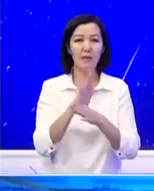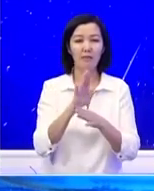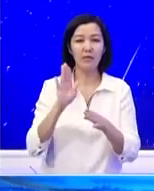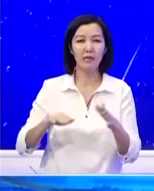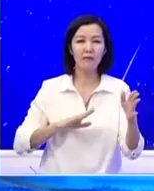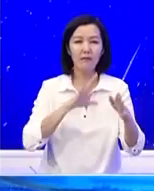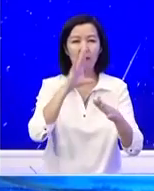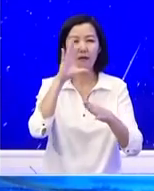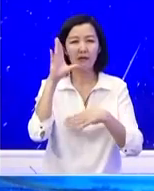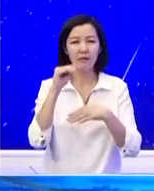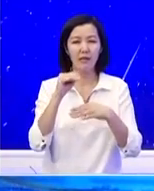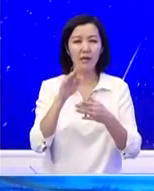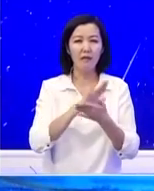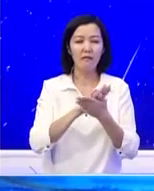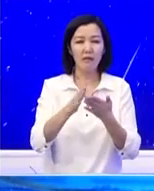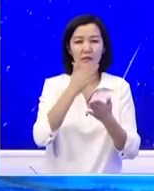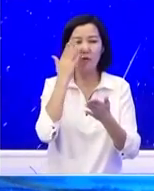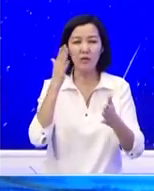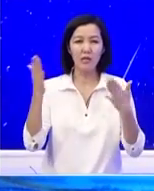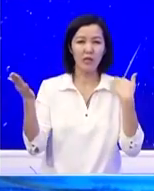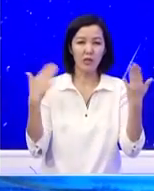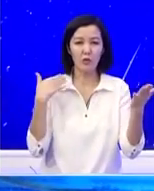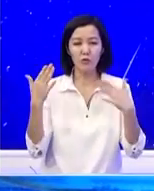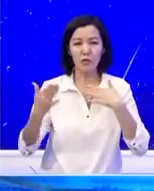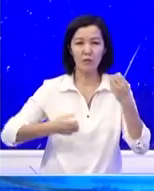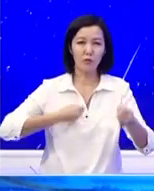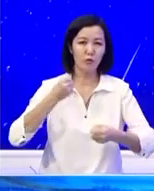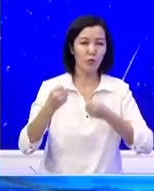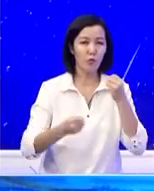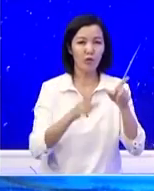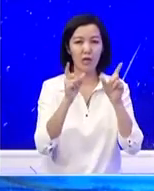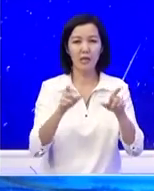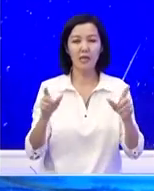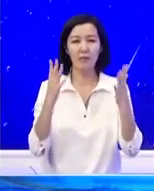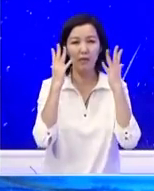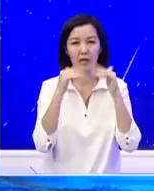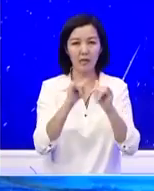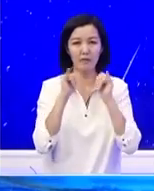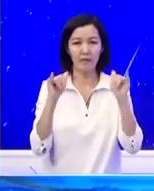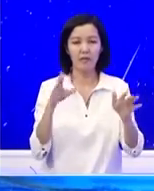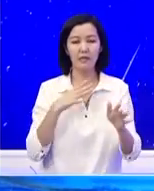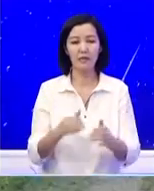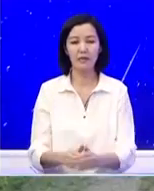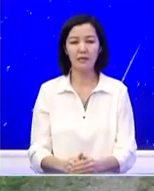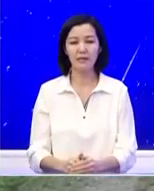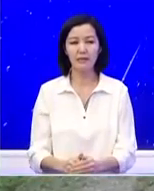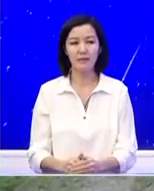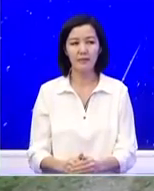кейін таңмен таласа, таза ауада жаттығу жасап, жүгіруге шыққан тұрғындар саны артты.